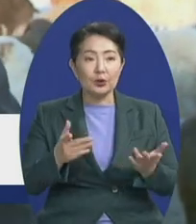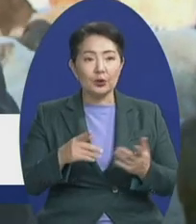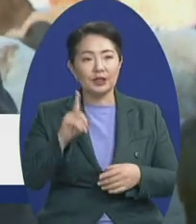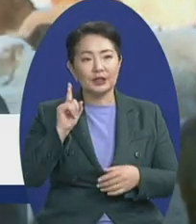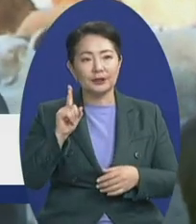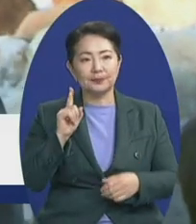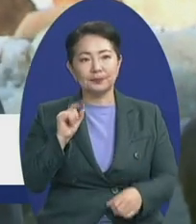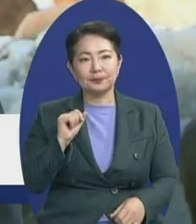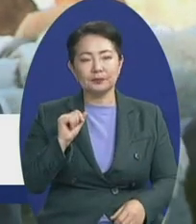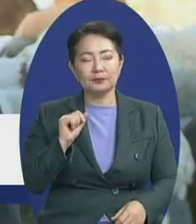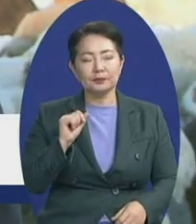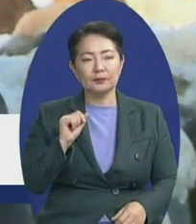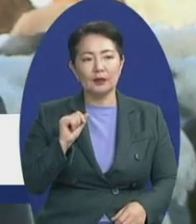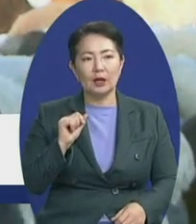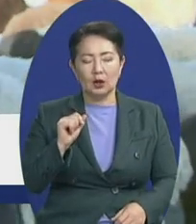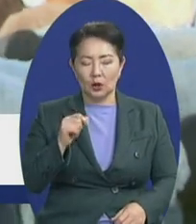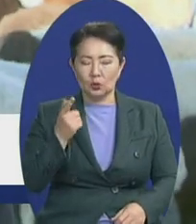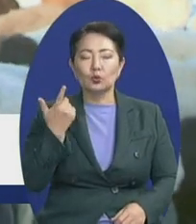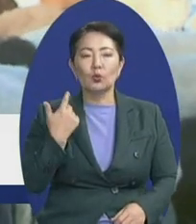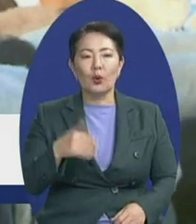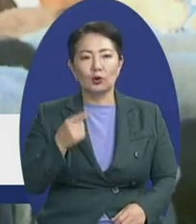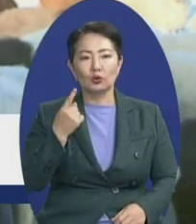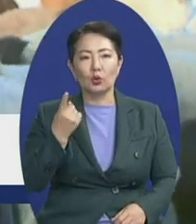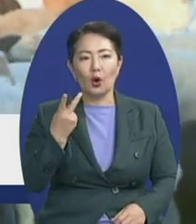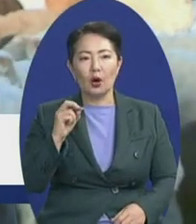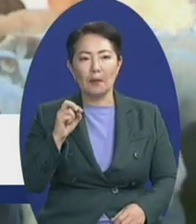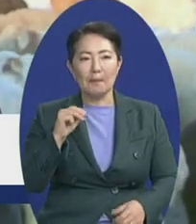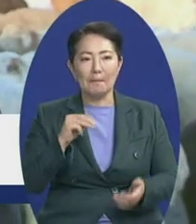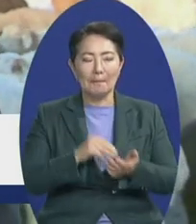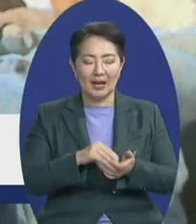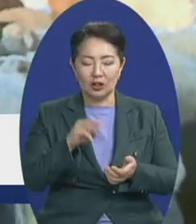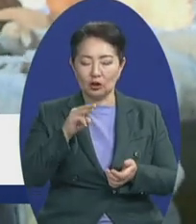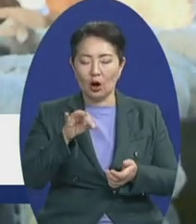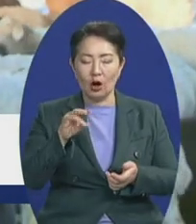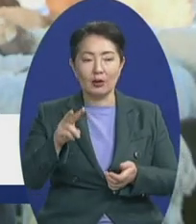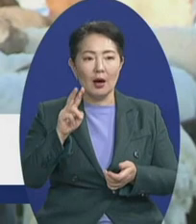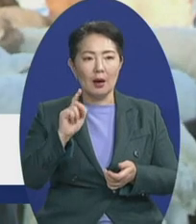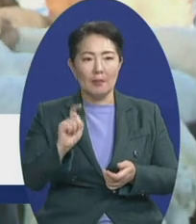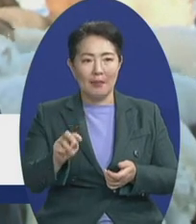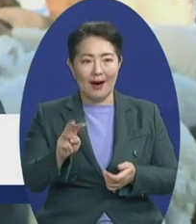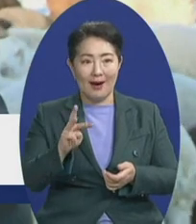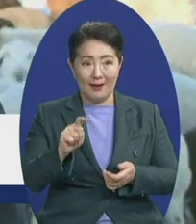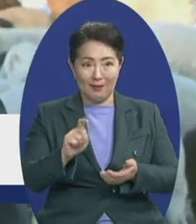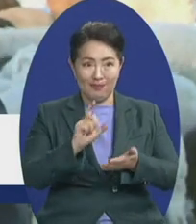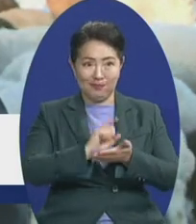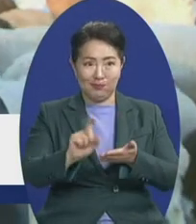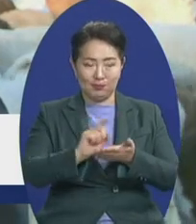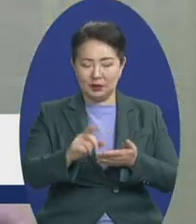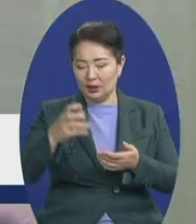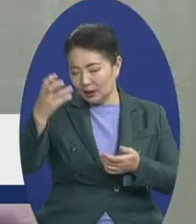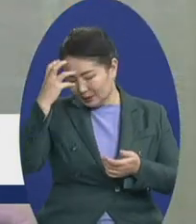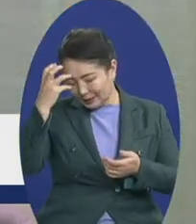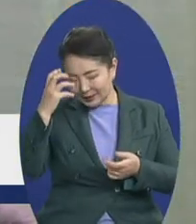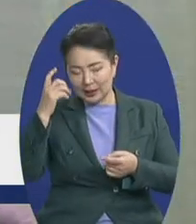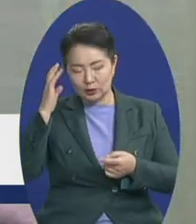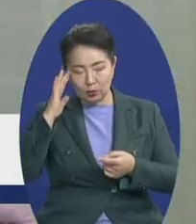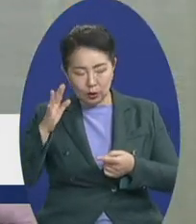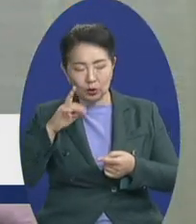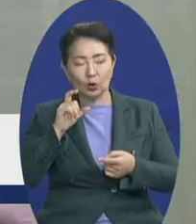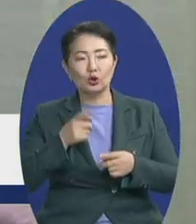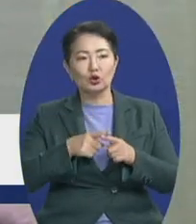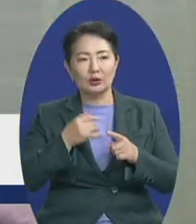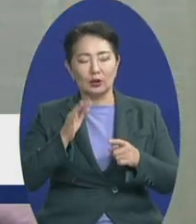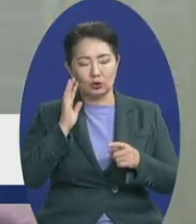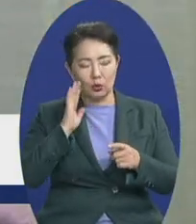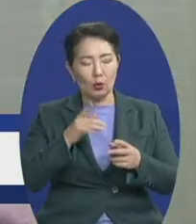зүгээр аяндаа одоо 120 сая тонн мах экспортсон биш. Одоо засгийн газар хүнсэд аж ахуй бодлогын үр дүнд нэгдүгээрт бол